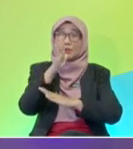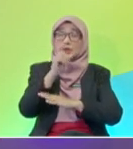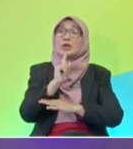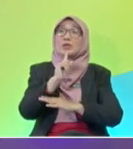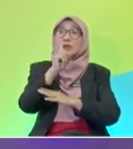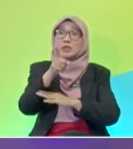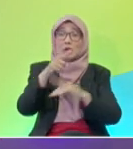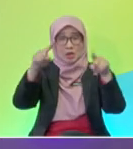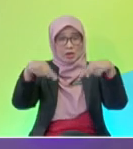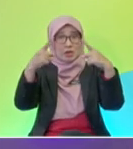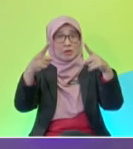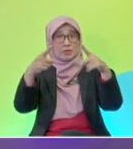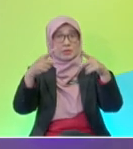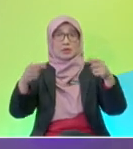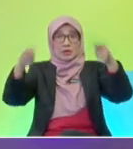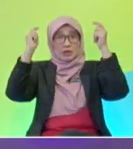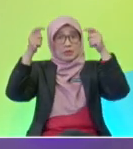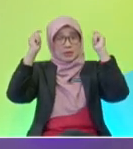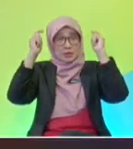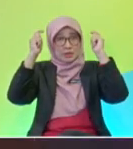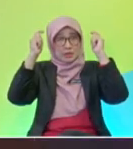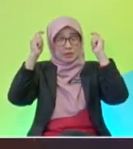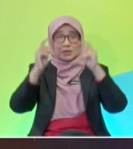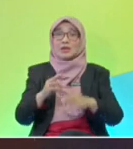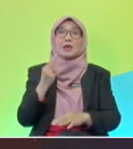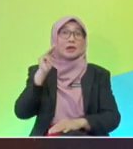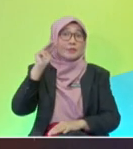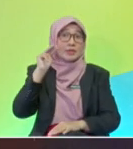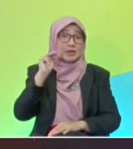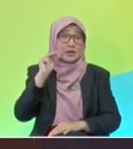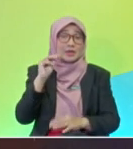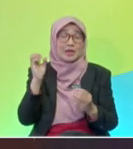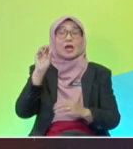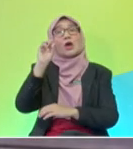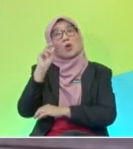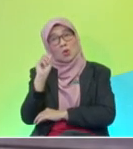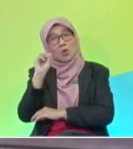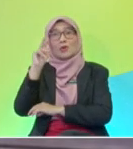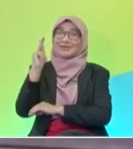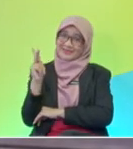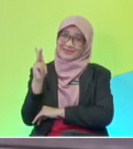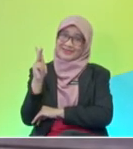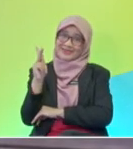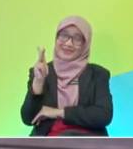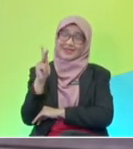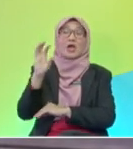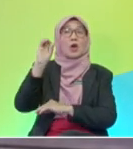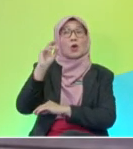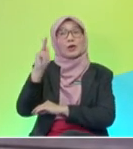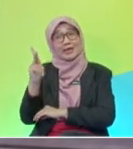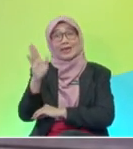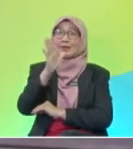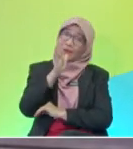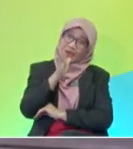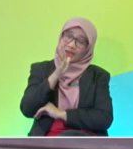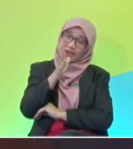mandi sayang Mira selalu jawab Macam mana saya akan jawab macam okey okey panjangnya